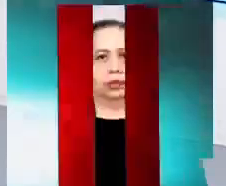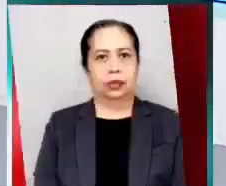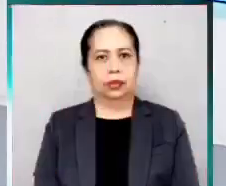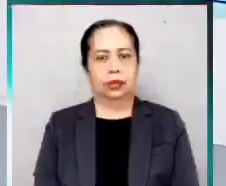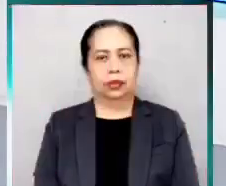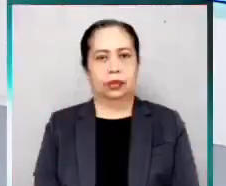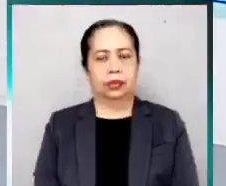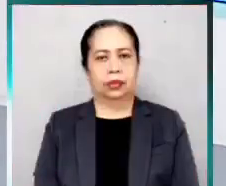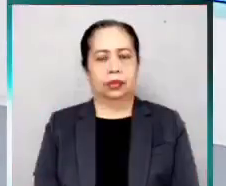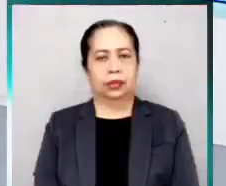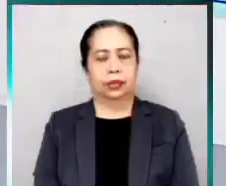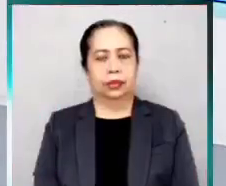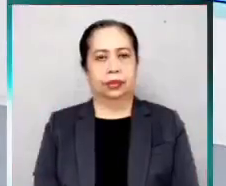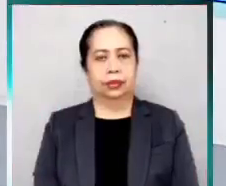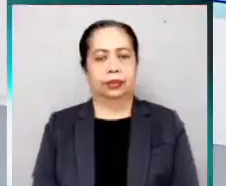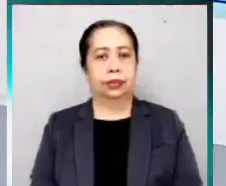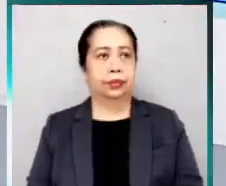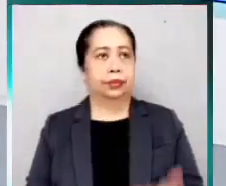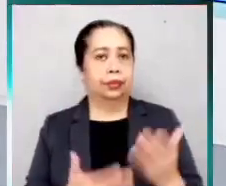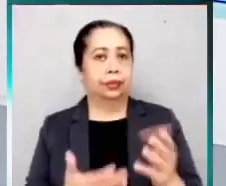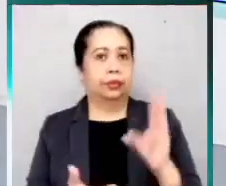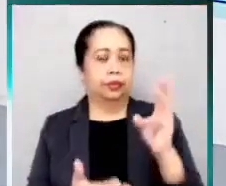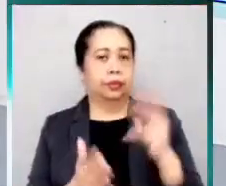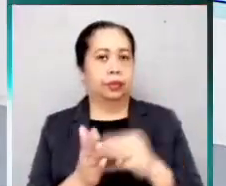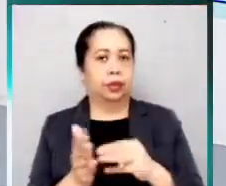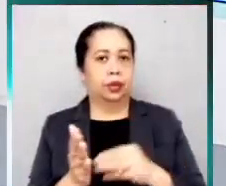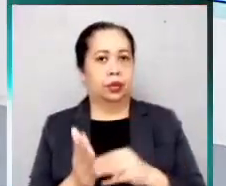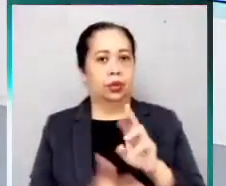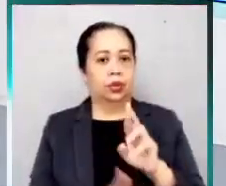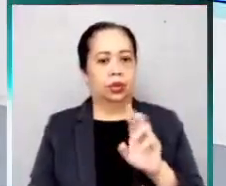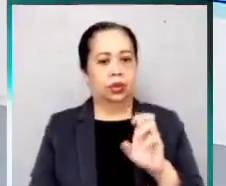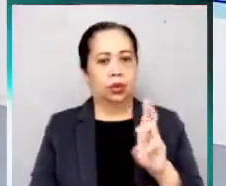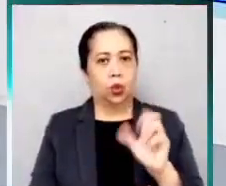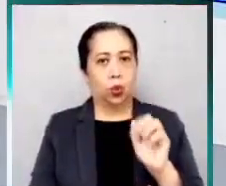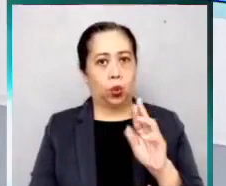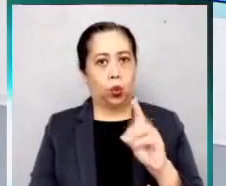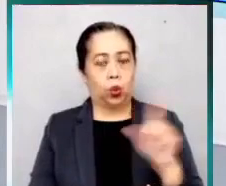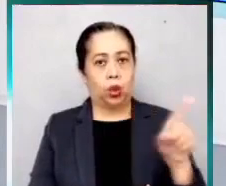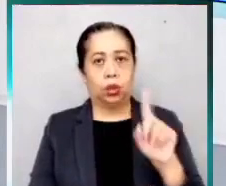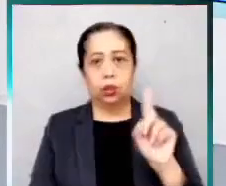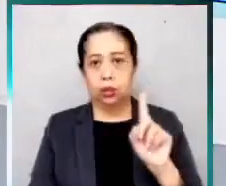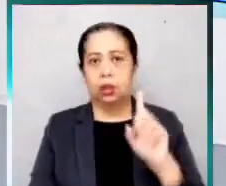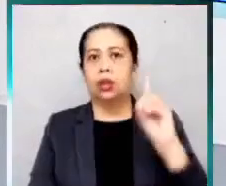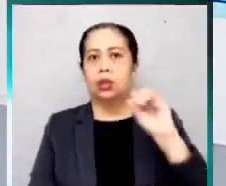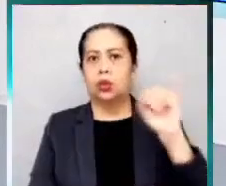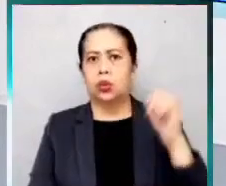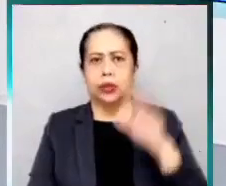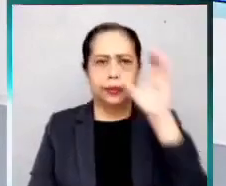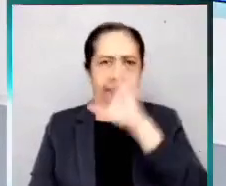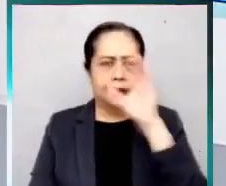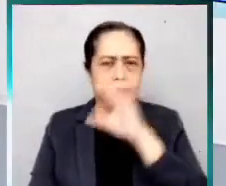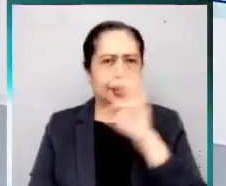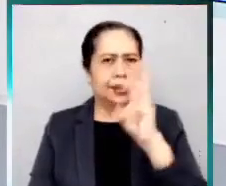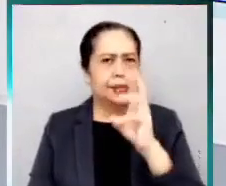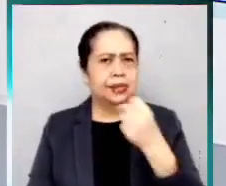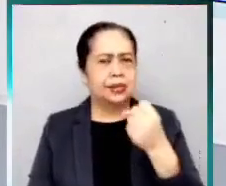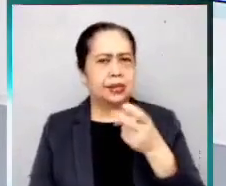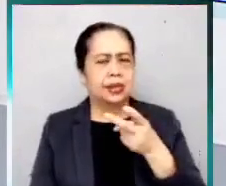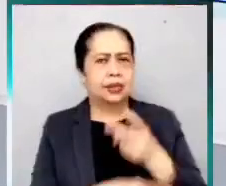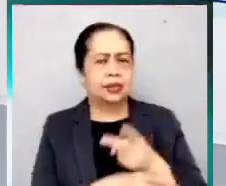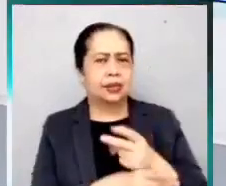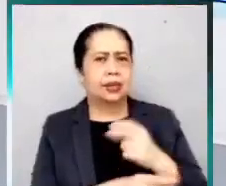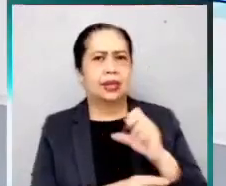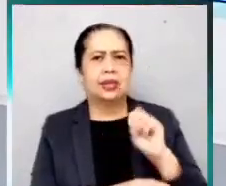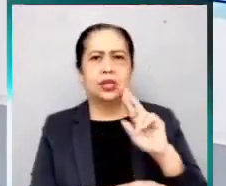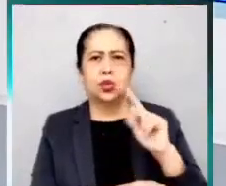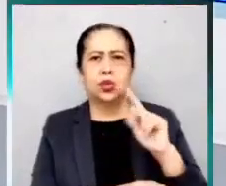Nagalok ng 6 na milyong pisong pabuya ang Department of Justice para matuntun ang 6 na security personnel ng Manila Arena na sangkot